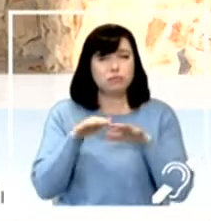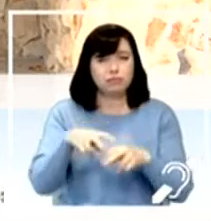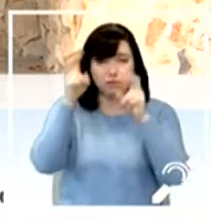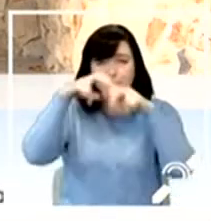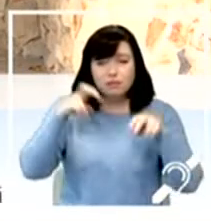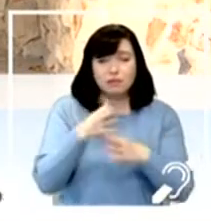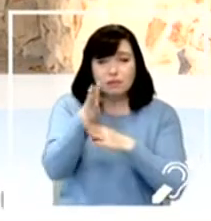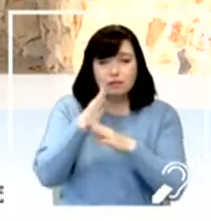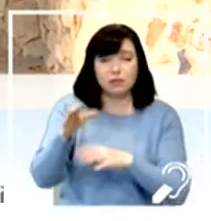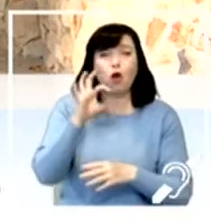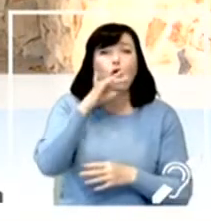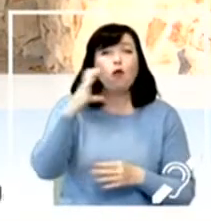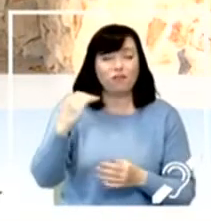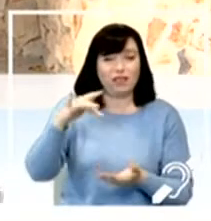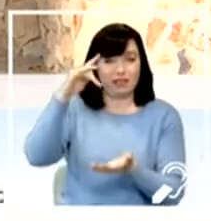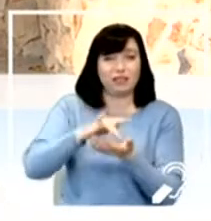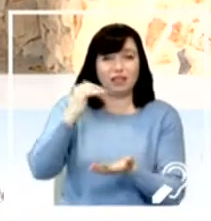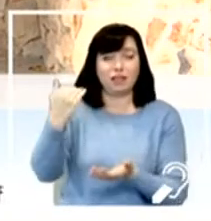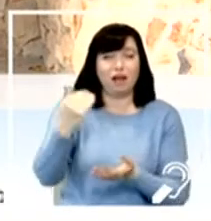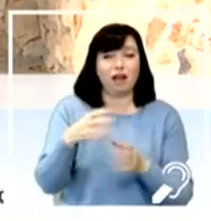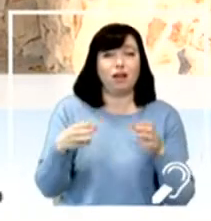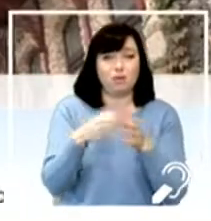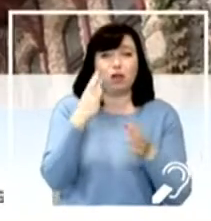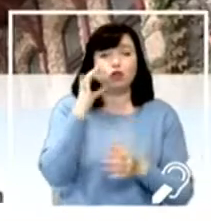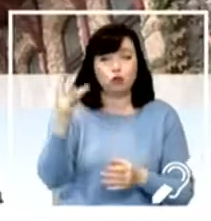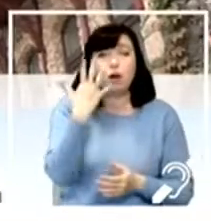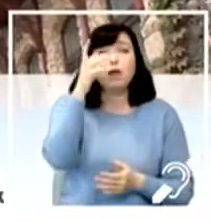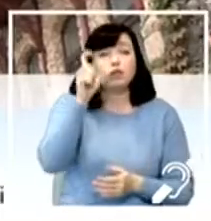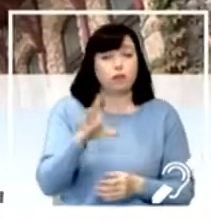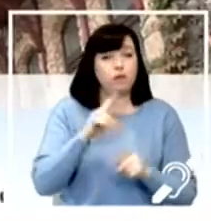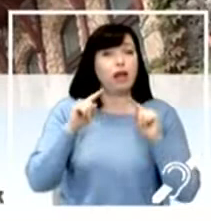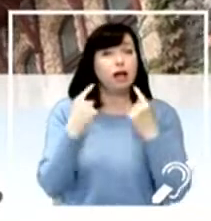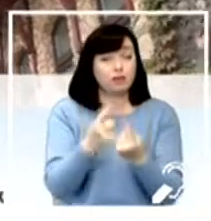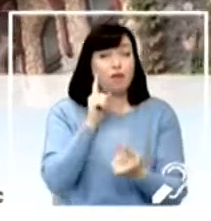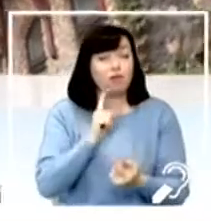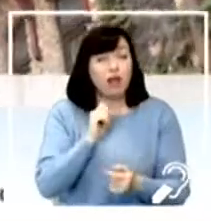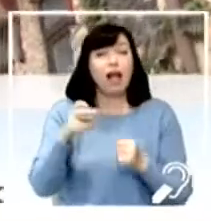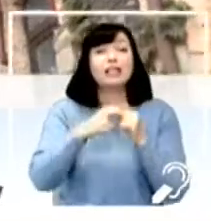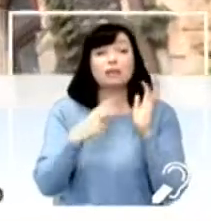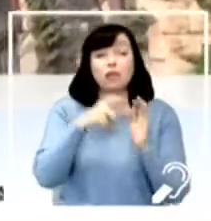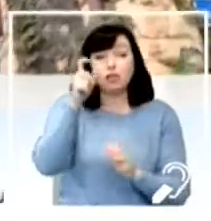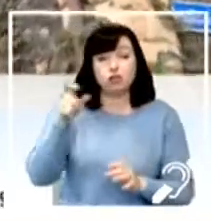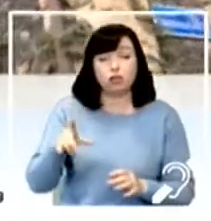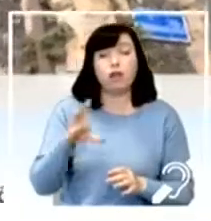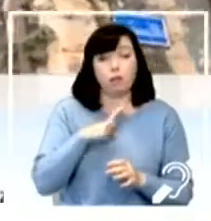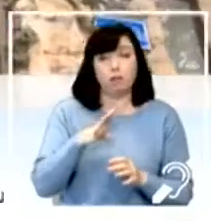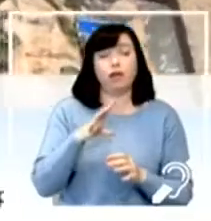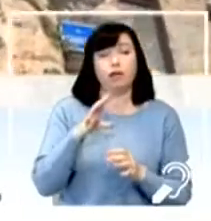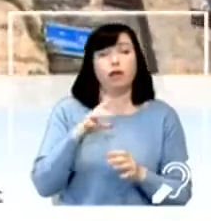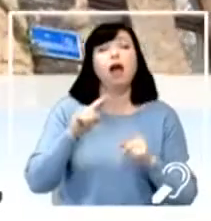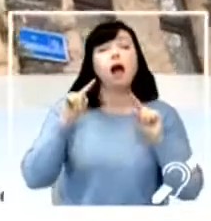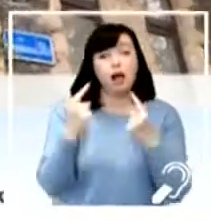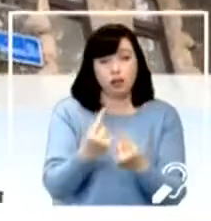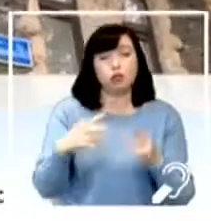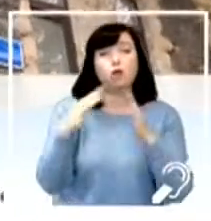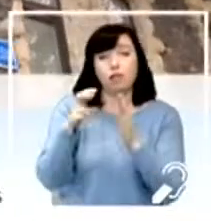multe percheziții la sediul central al formațiunii. 5 persoane au fost arestate preventiv, iar 17 au fost plasate în